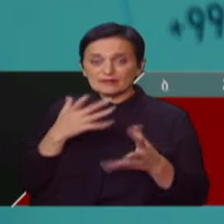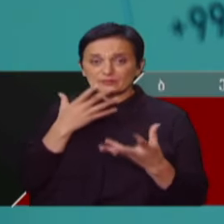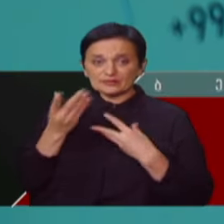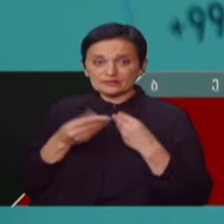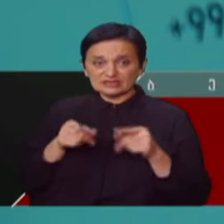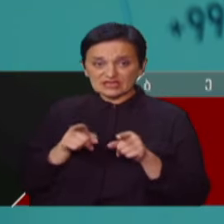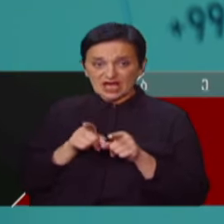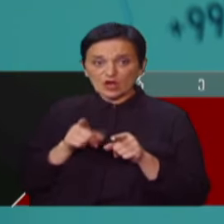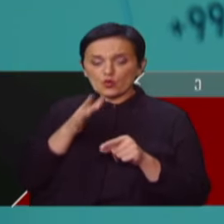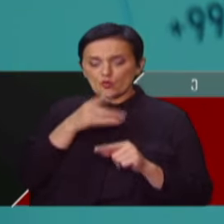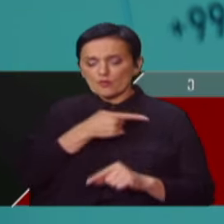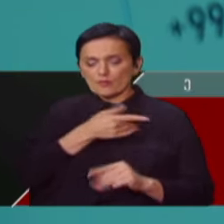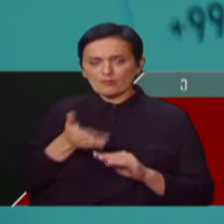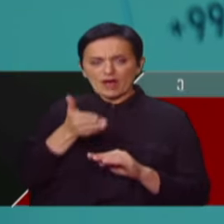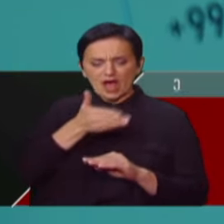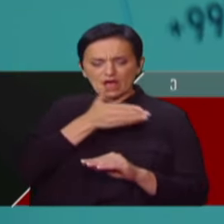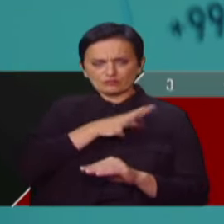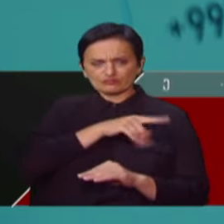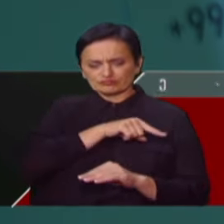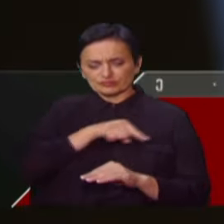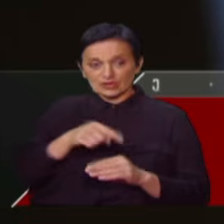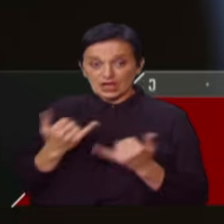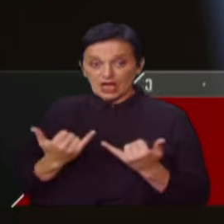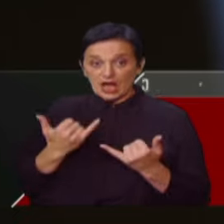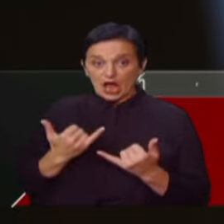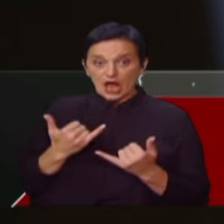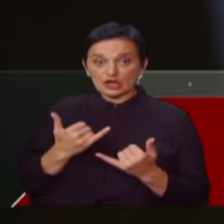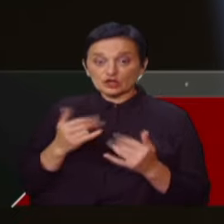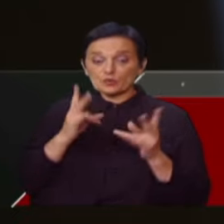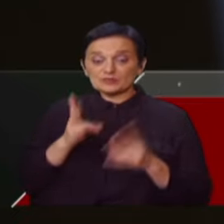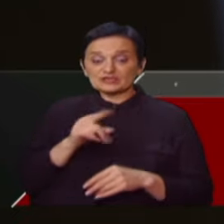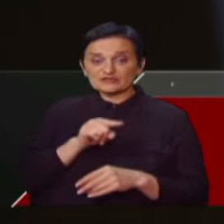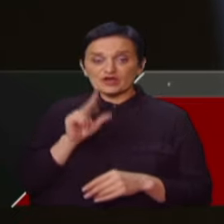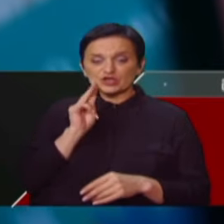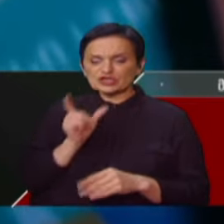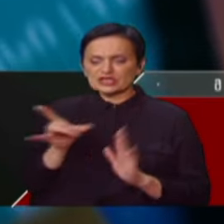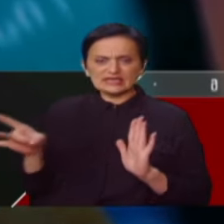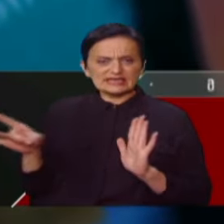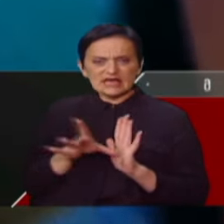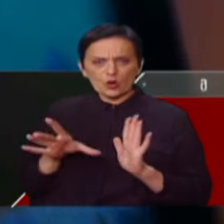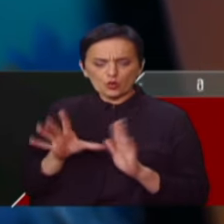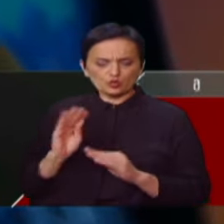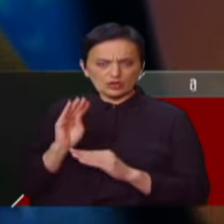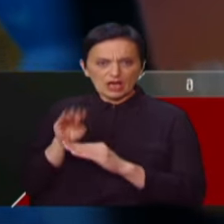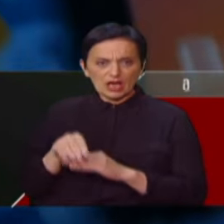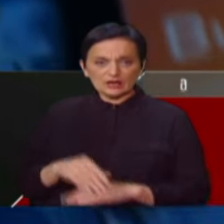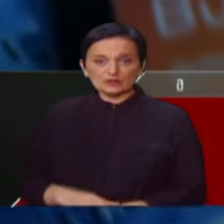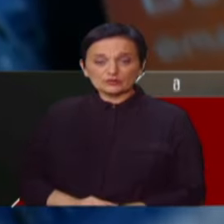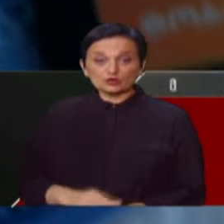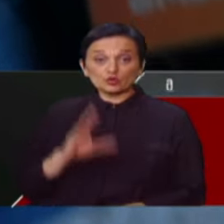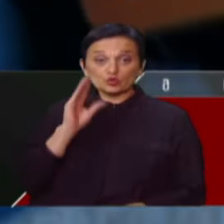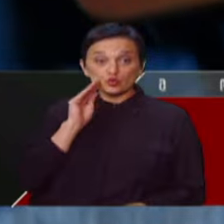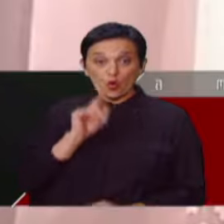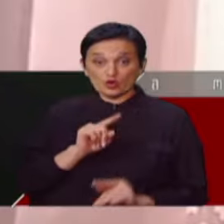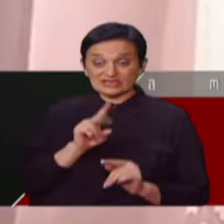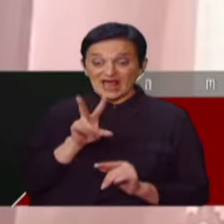მოდელს სხვა პერიოდშიც მიმართავდნენ. თუმცა ამჯერად პოტენციური მსხვერპლების რიცხვი რეკორდულად გაიზარდა. როცა გადავდიოდით